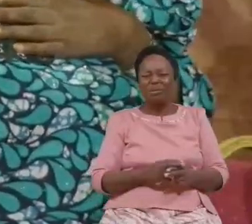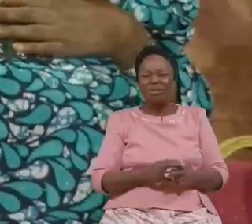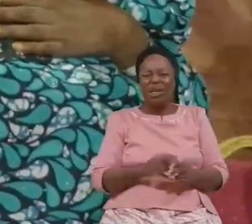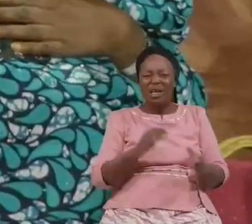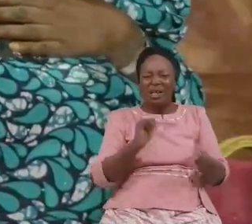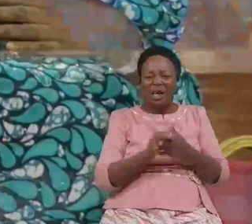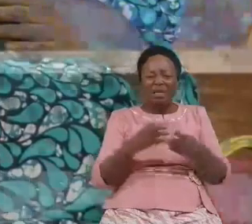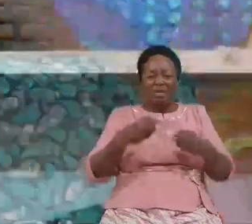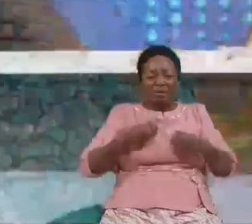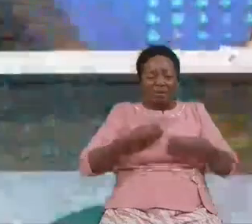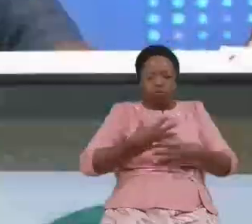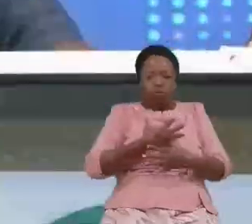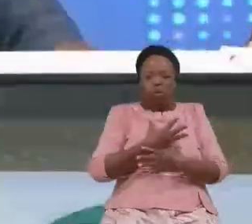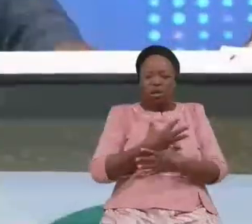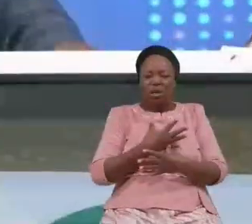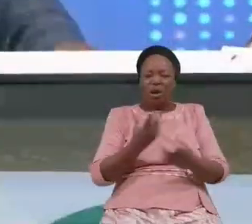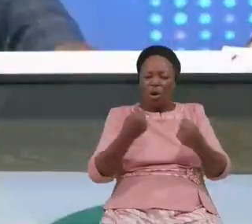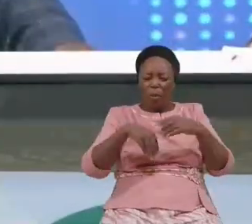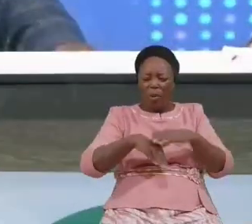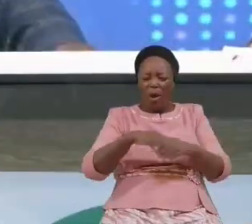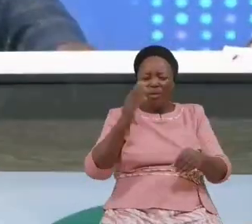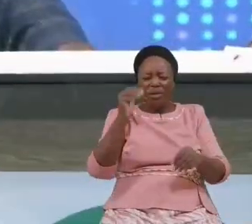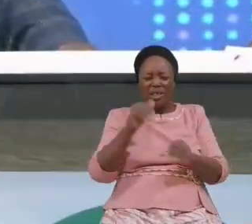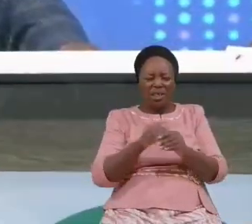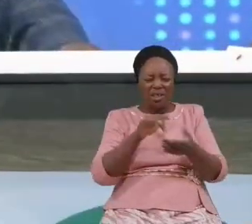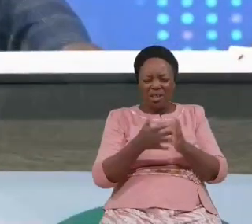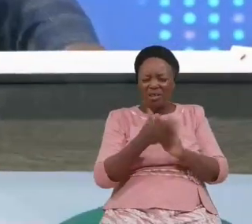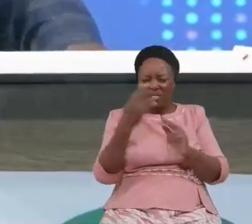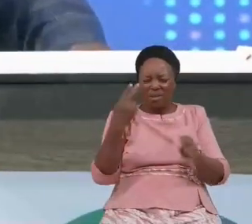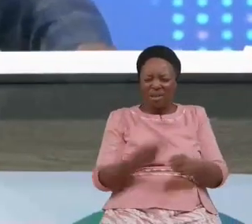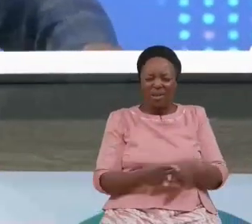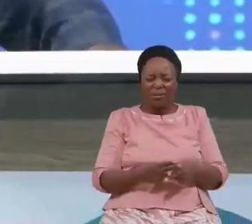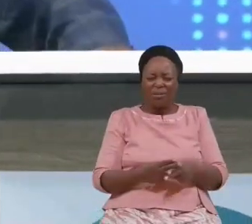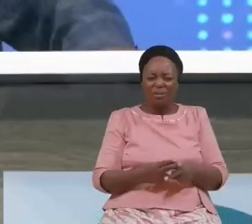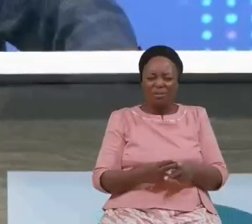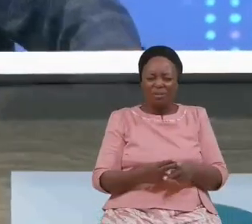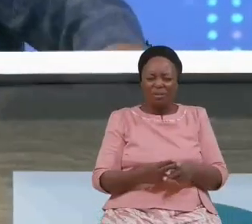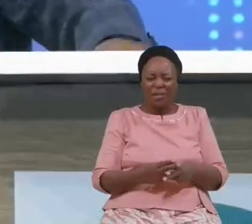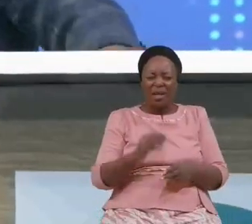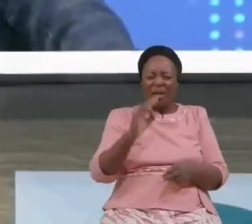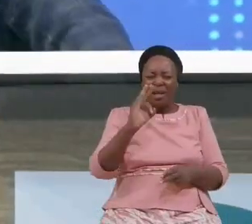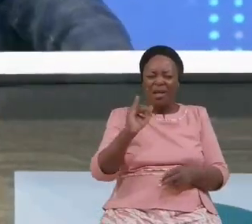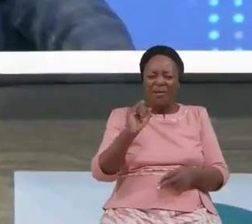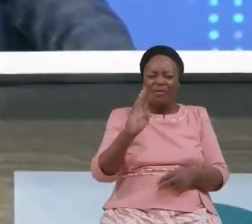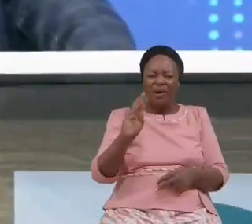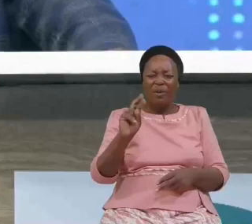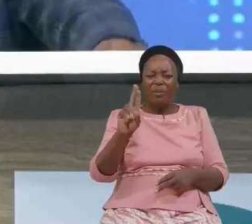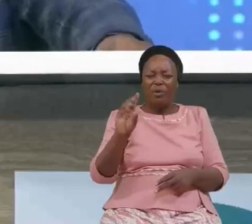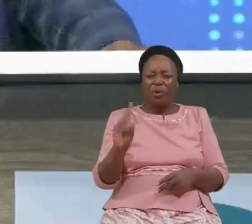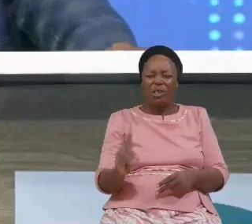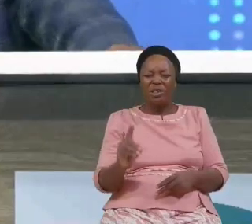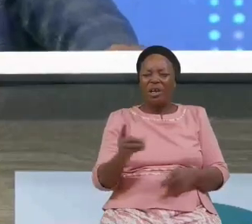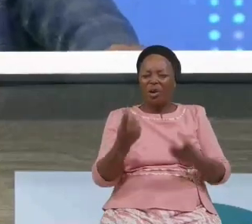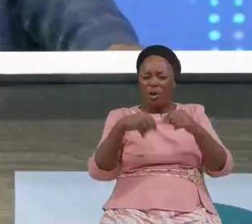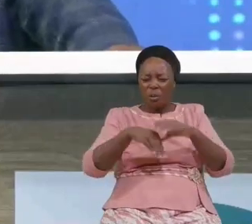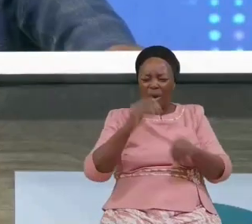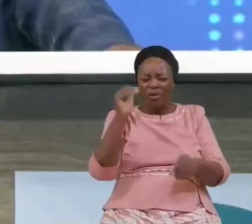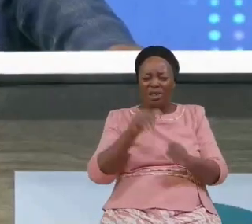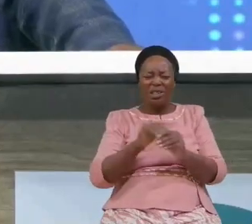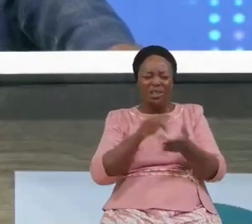enflement sors au nom de Jésus fibrome sort au nom de